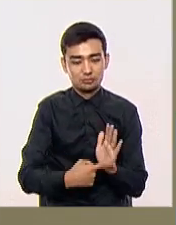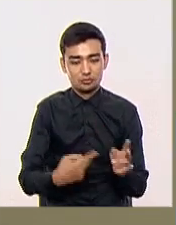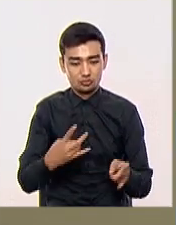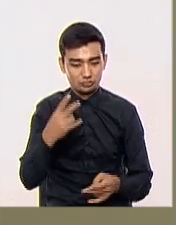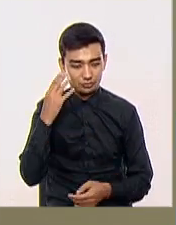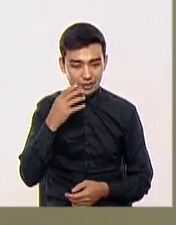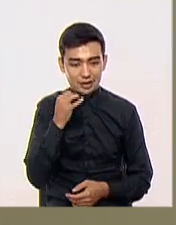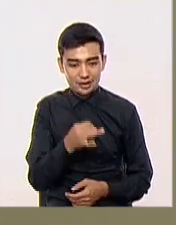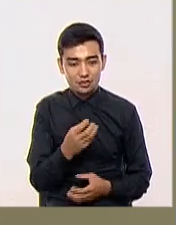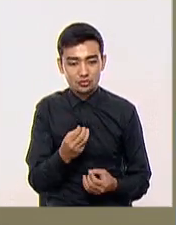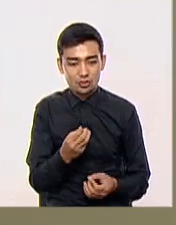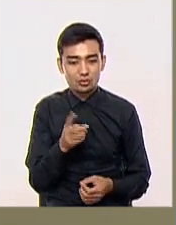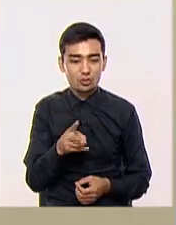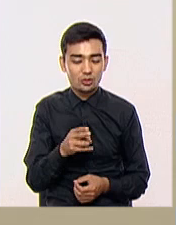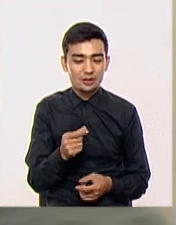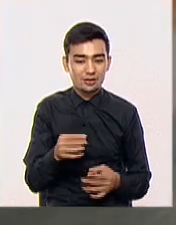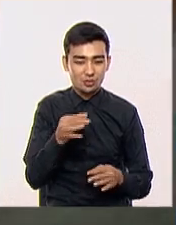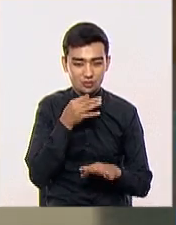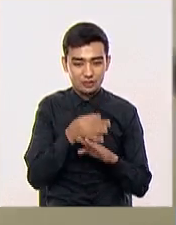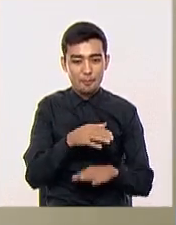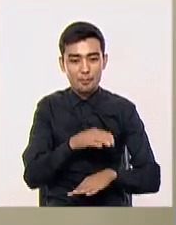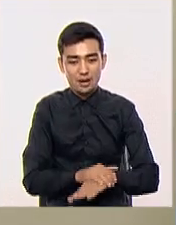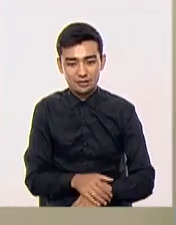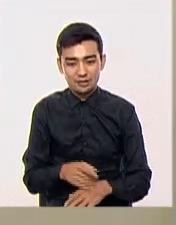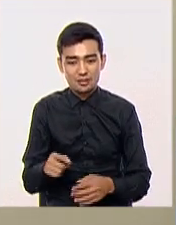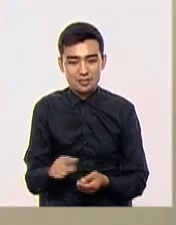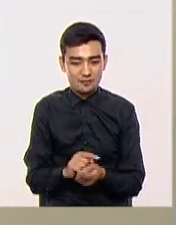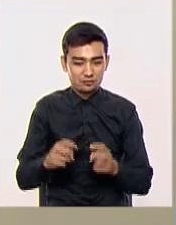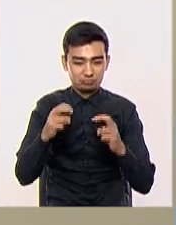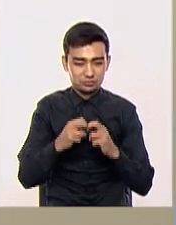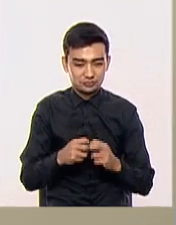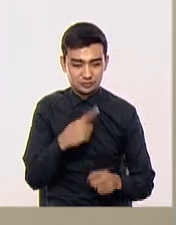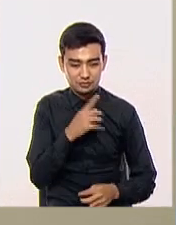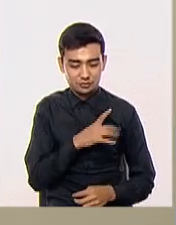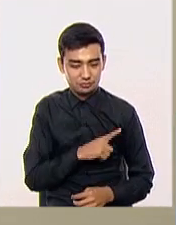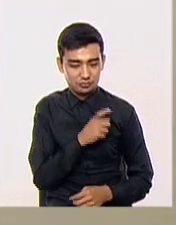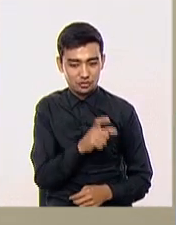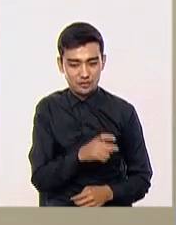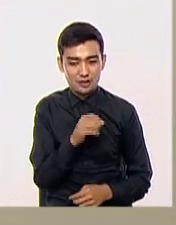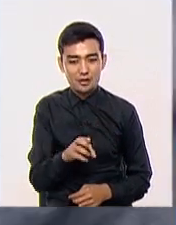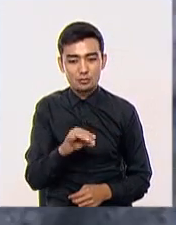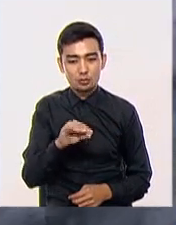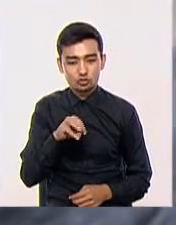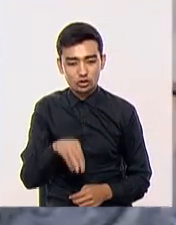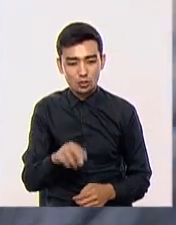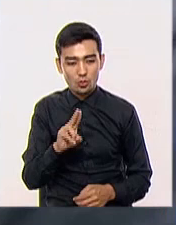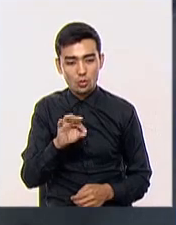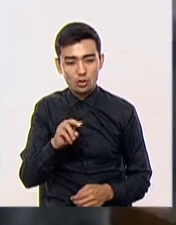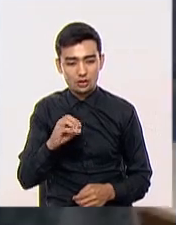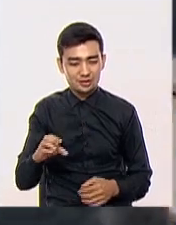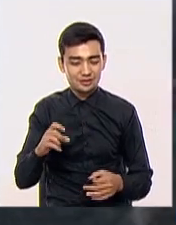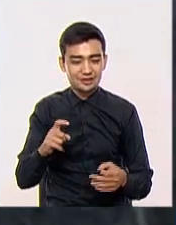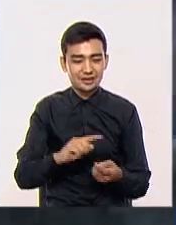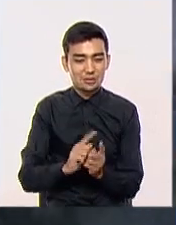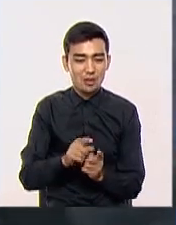ойда. Сонымен қатар қаржы саласы мен банк жүйесін қайта қарау керек дейді маман. Айта кетейін, бюджеттік кодекске енгізілетін өзгерістер